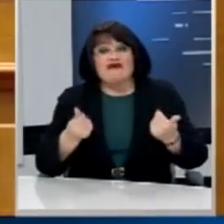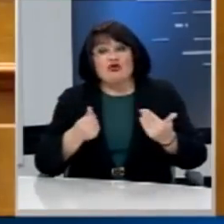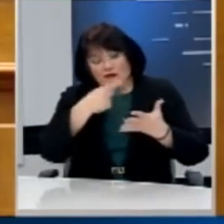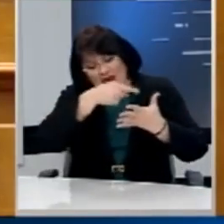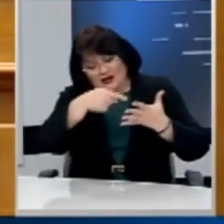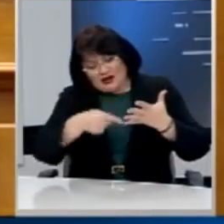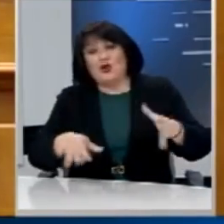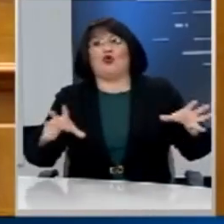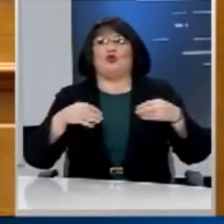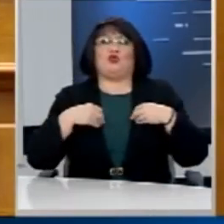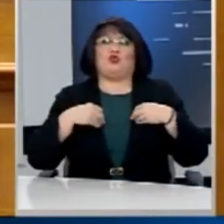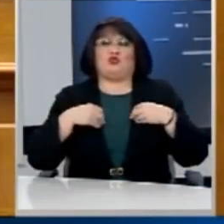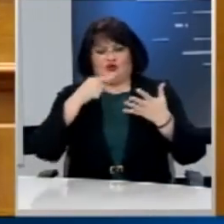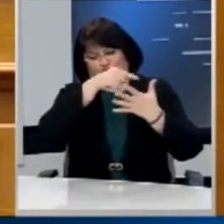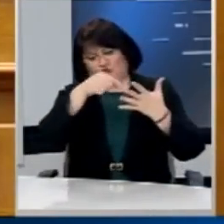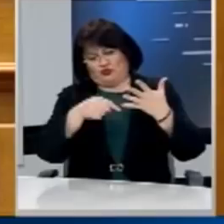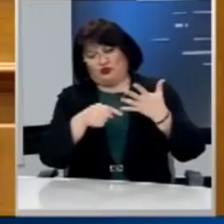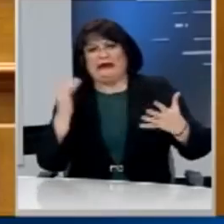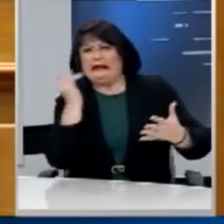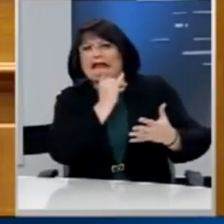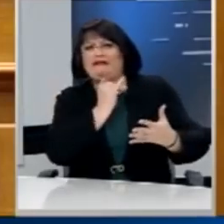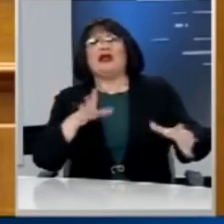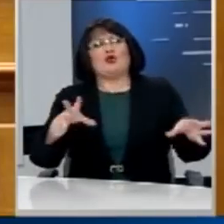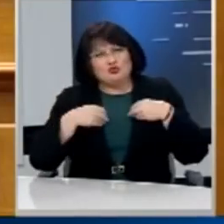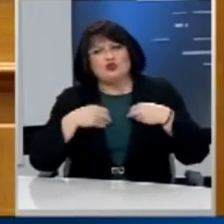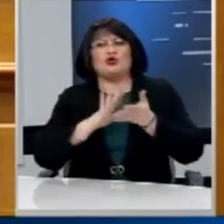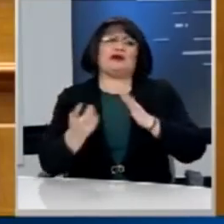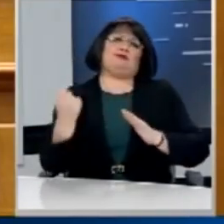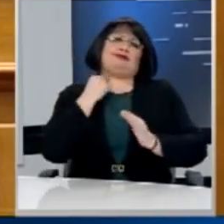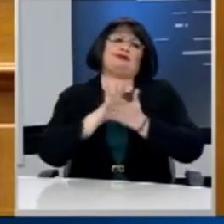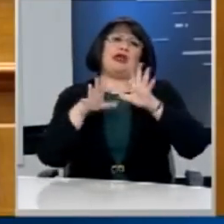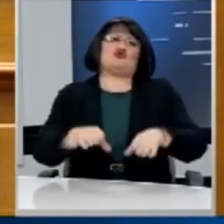φτάσετε στην αποδοχή χωρίς να περάσετε από τα άλλα δύο στάδια.